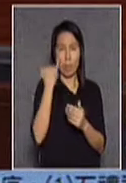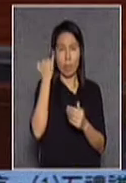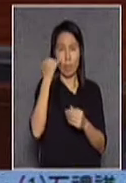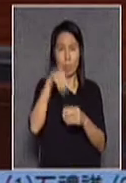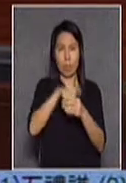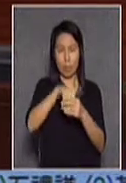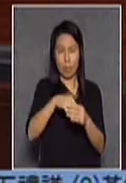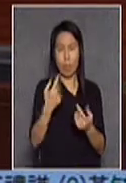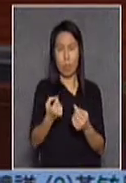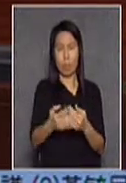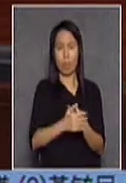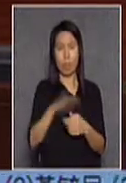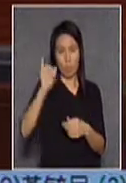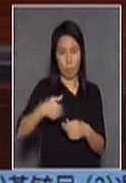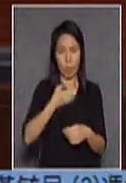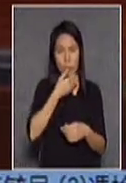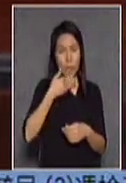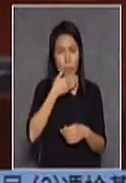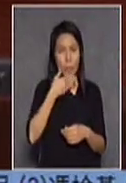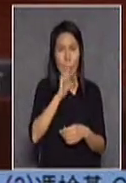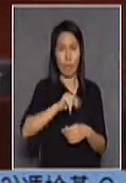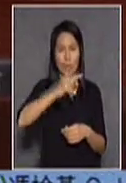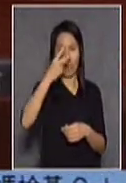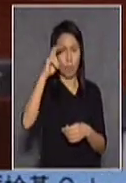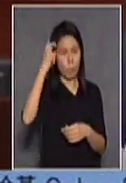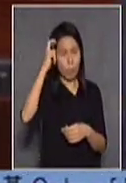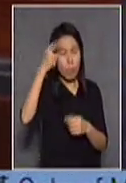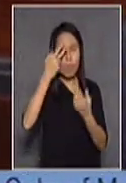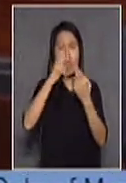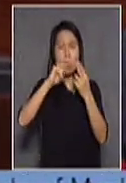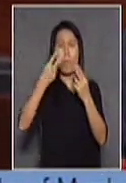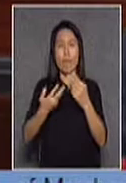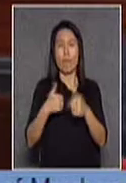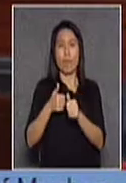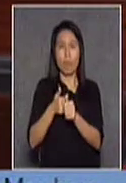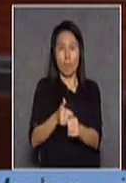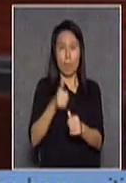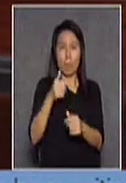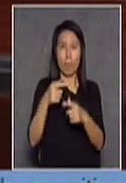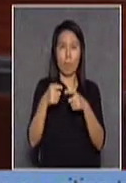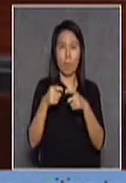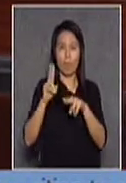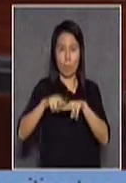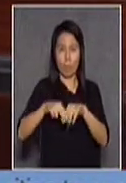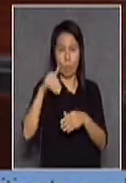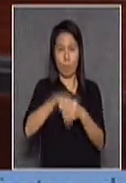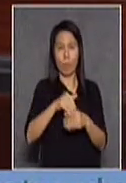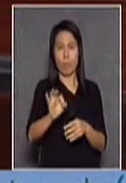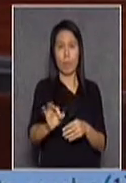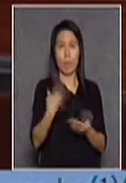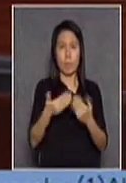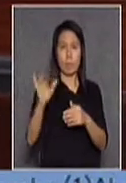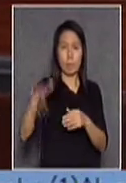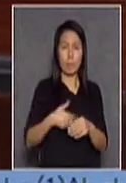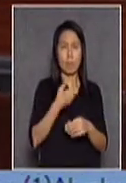面，以前來的年輕人呢，就即是他們改變了個思想呢，就不跟共產黨投票，接下來就即是大量輸入這個